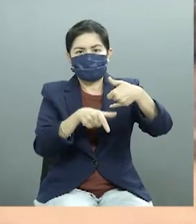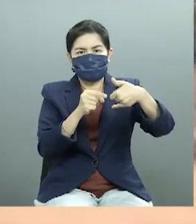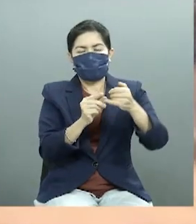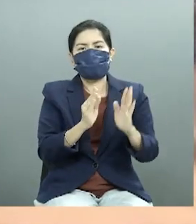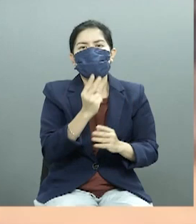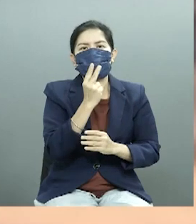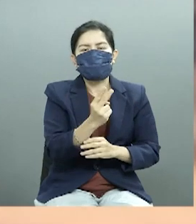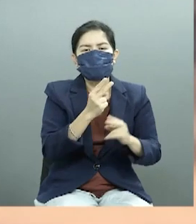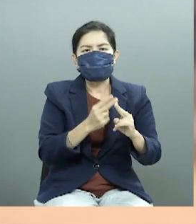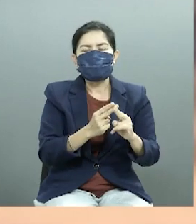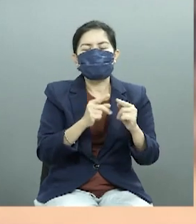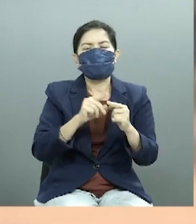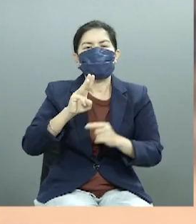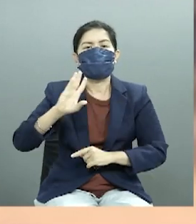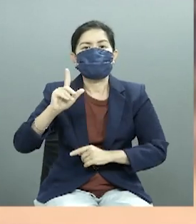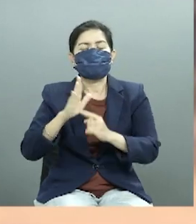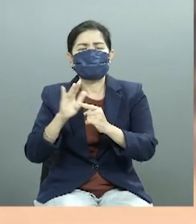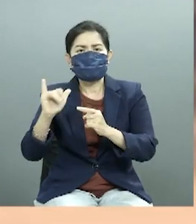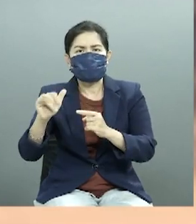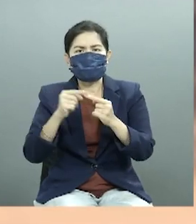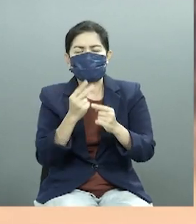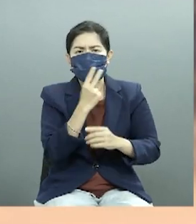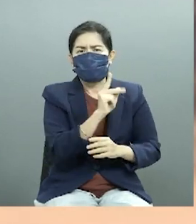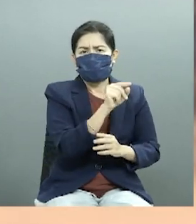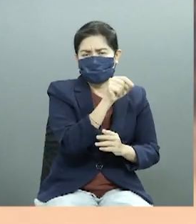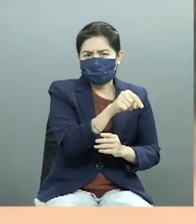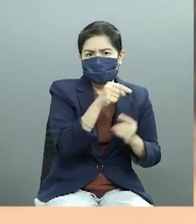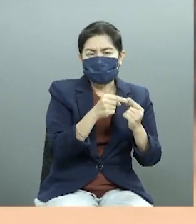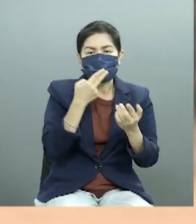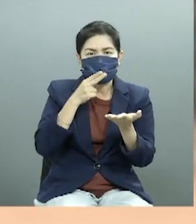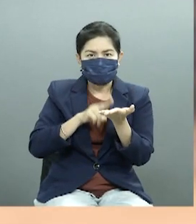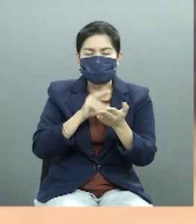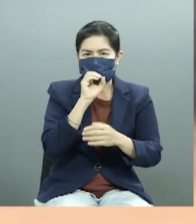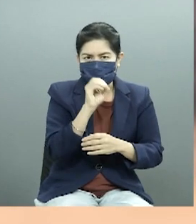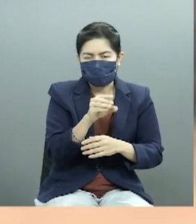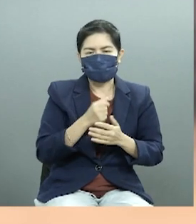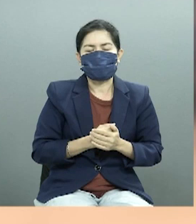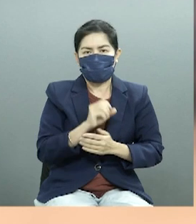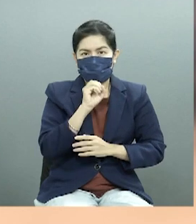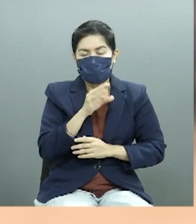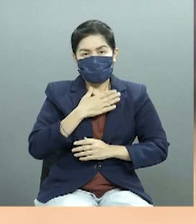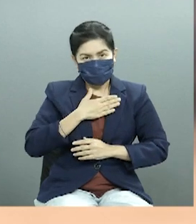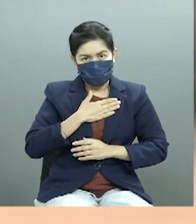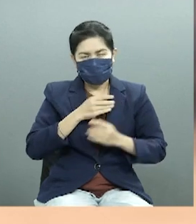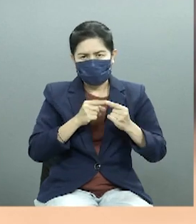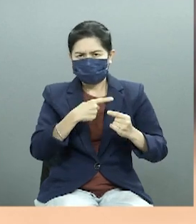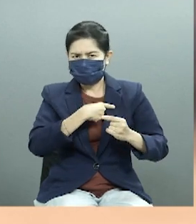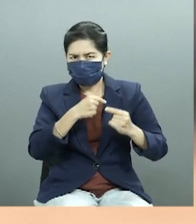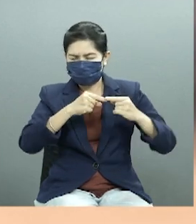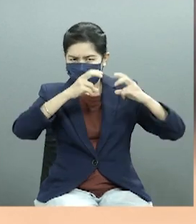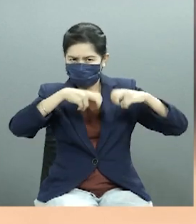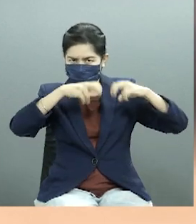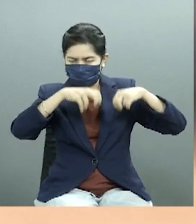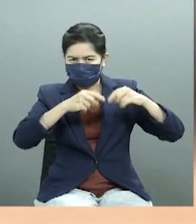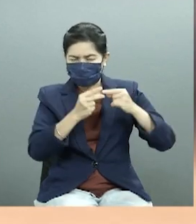งชื่อว่าคุณวุฒิชัยพเยสวัสดิ์ได้ติดตามข่าวนี้และเขียนจดหมายเข้ามาว่าเป็นคนที่ชอบศึกษาใฝ่รู้แ